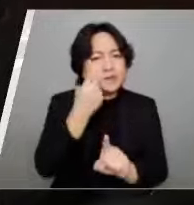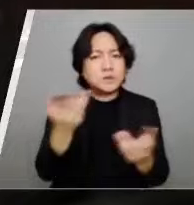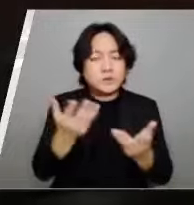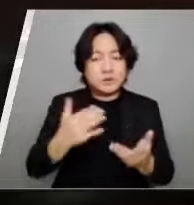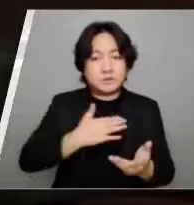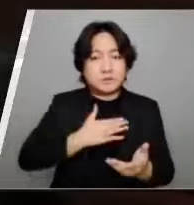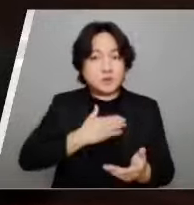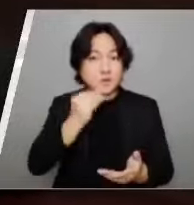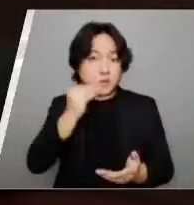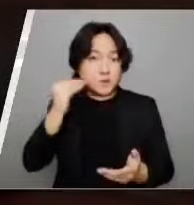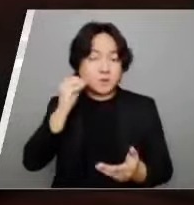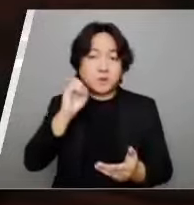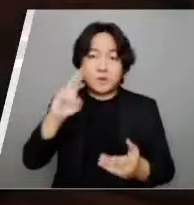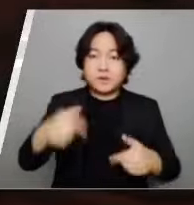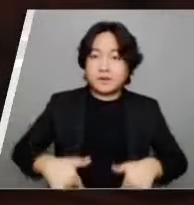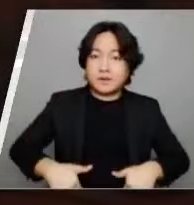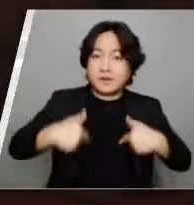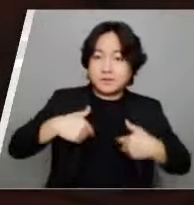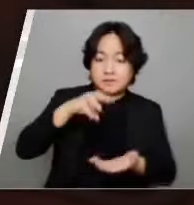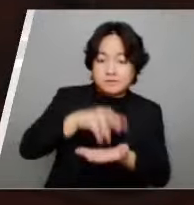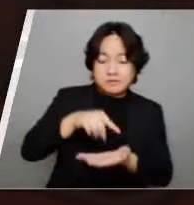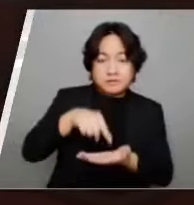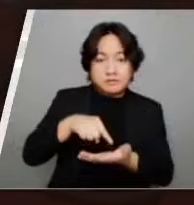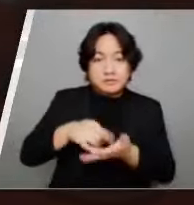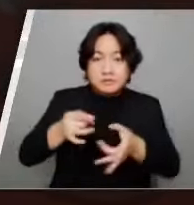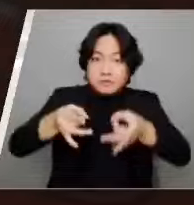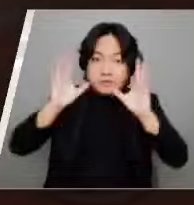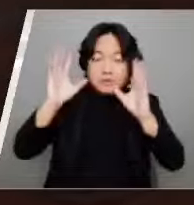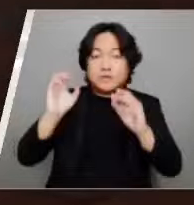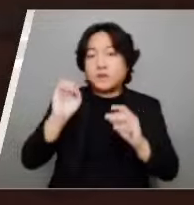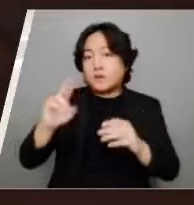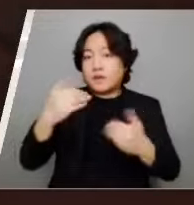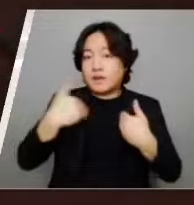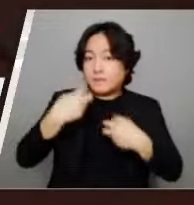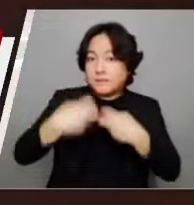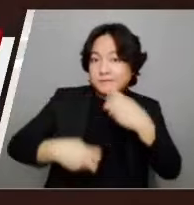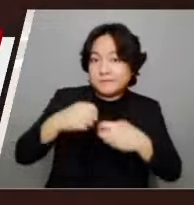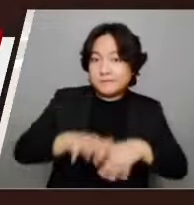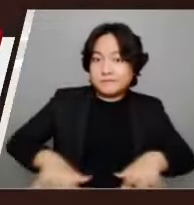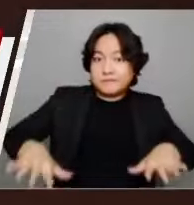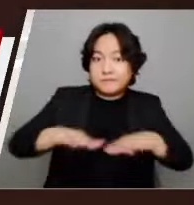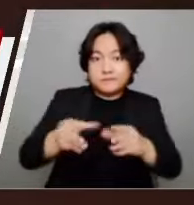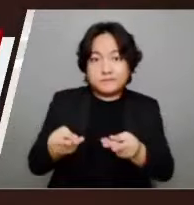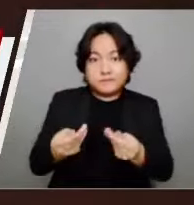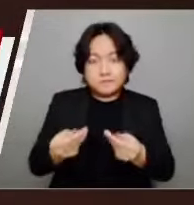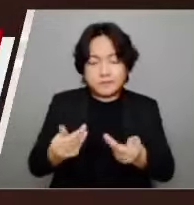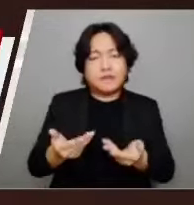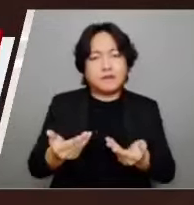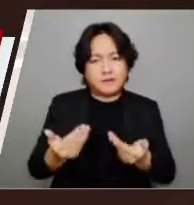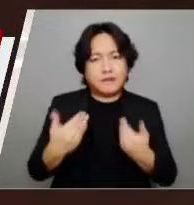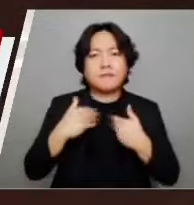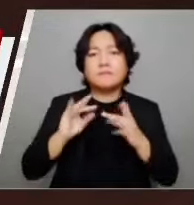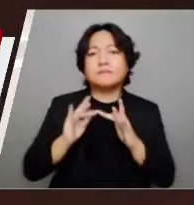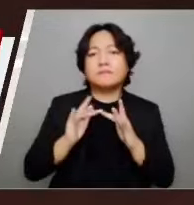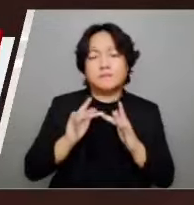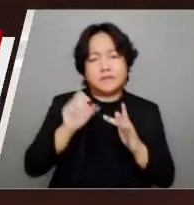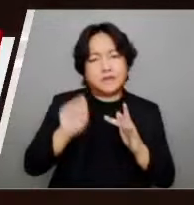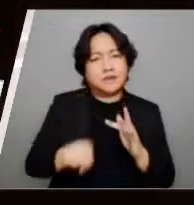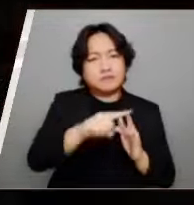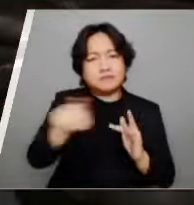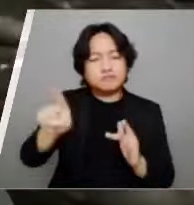prone area o isang bahaying lugar. Ang problema ayon mismo sa OCD, tila kulang ang may alam na may ganito ng